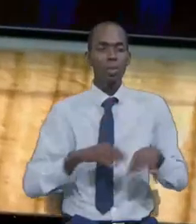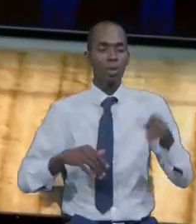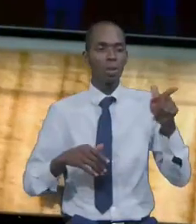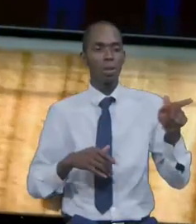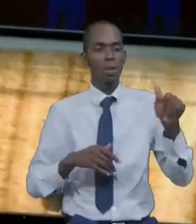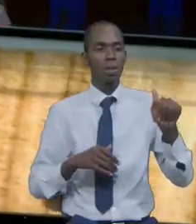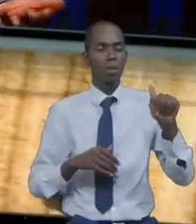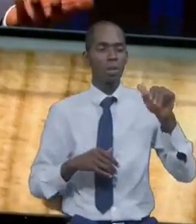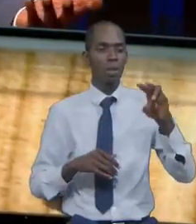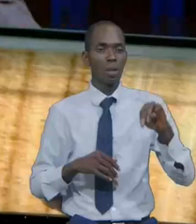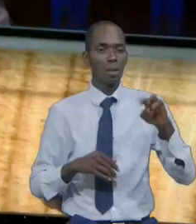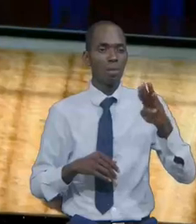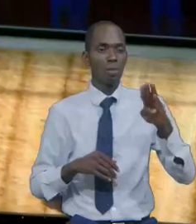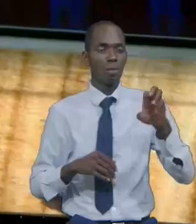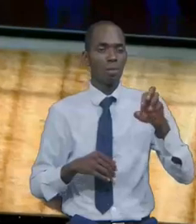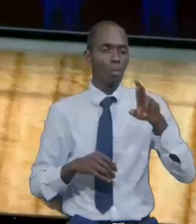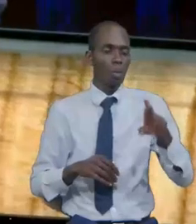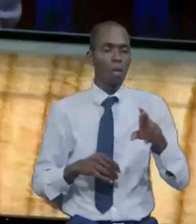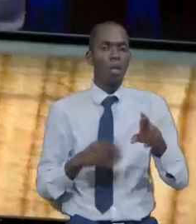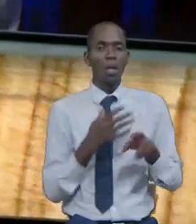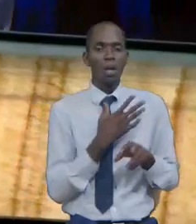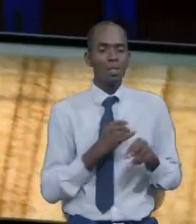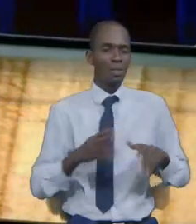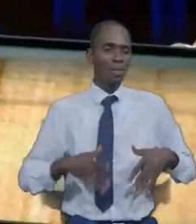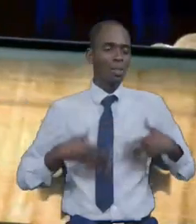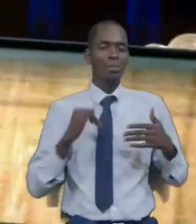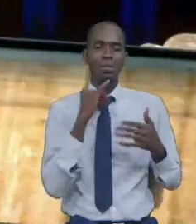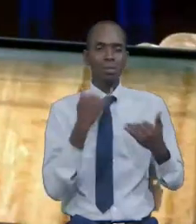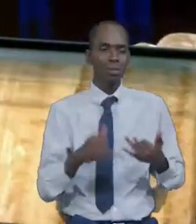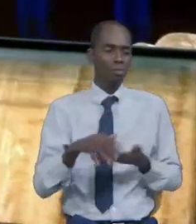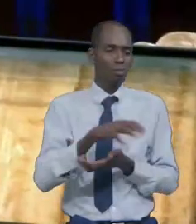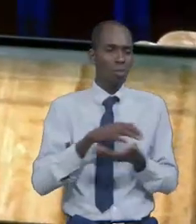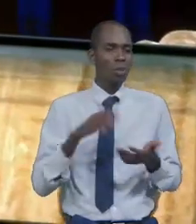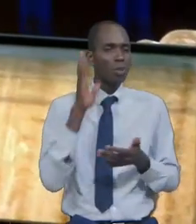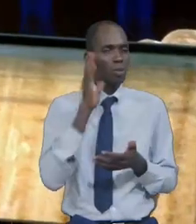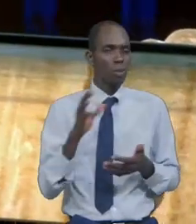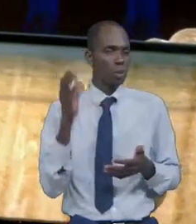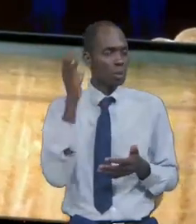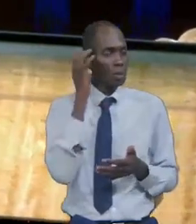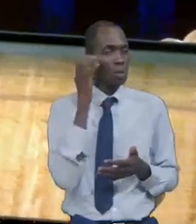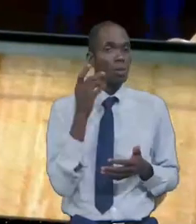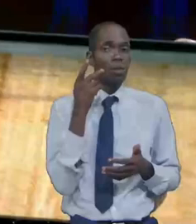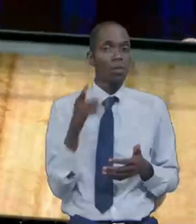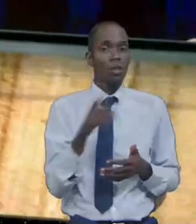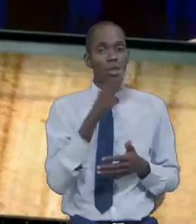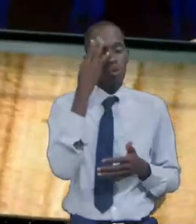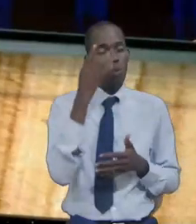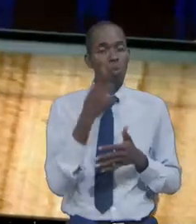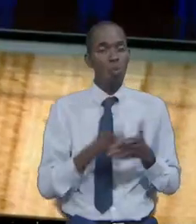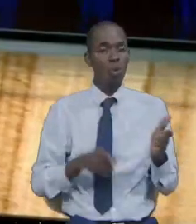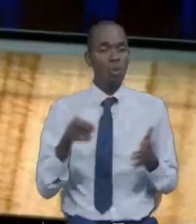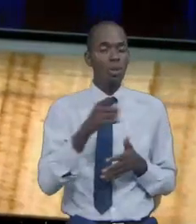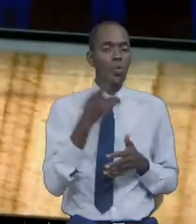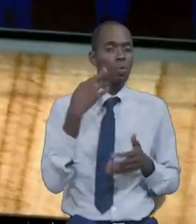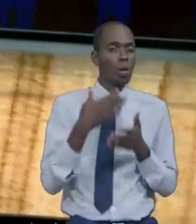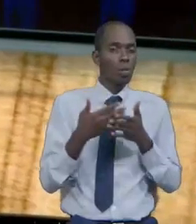ment, et il mène une vie comme un bandit, ils vont l'apprendre. Dans le cas de Paul, il savait ce qu'il était au départ, même les gens